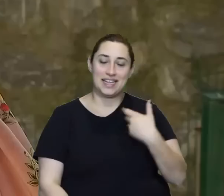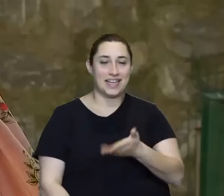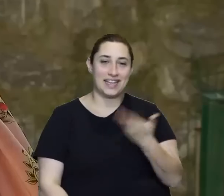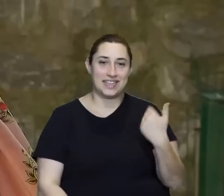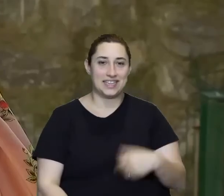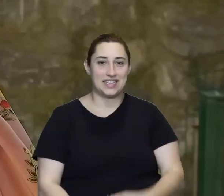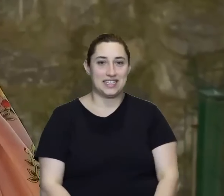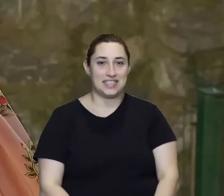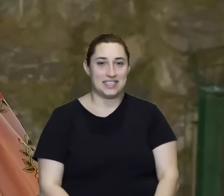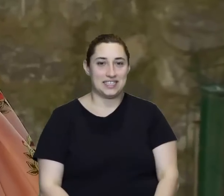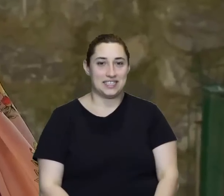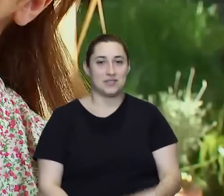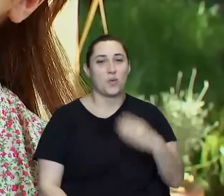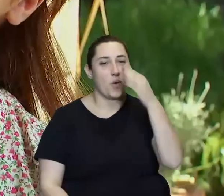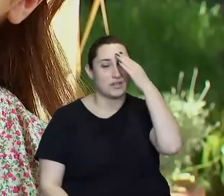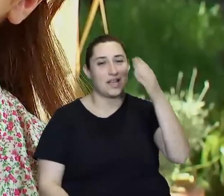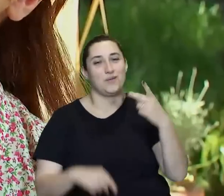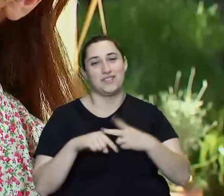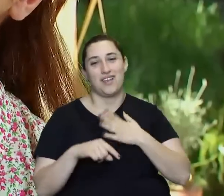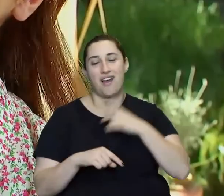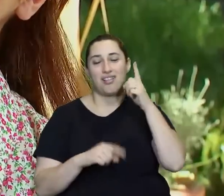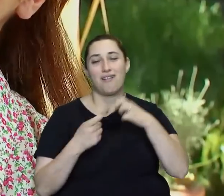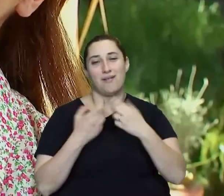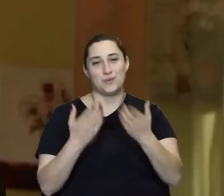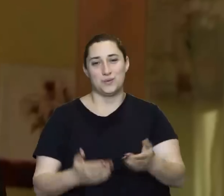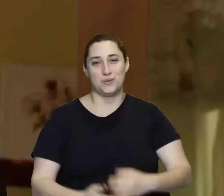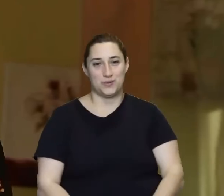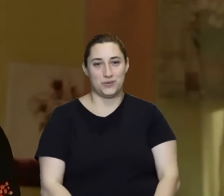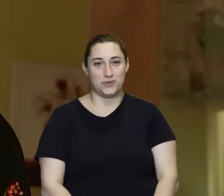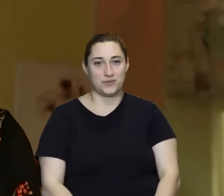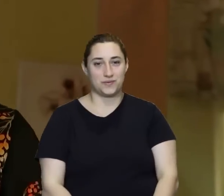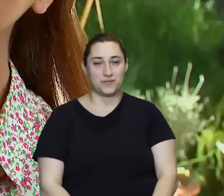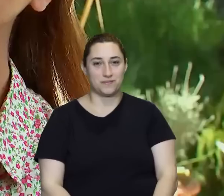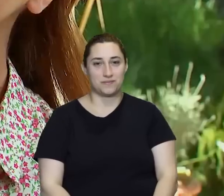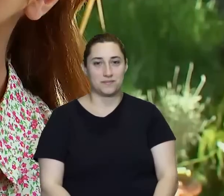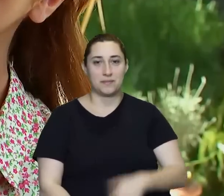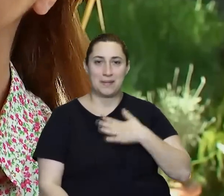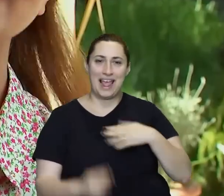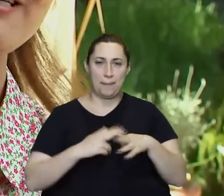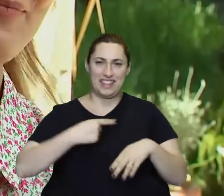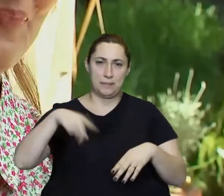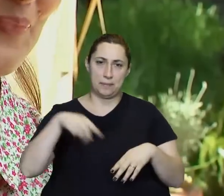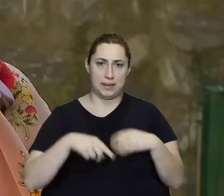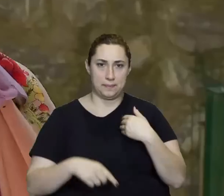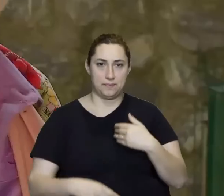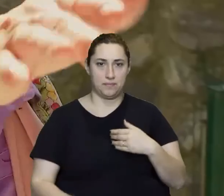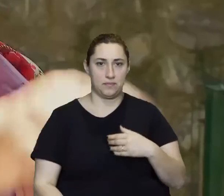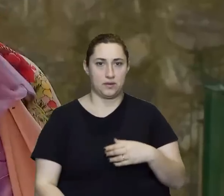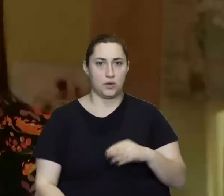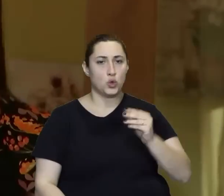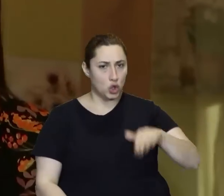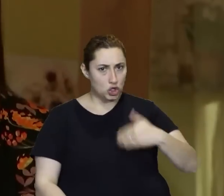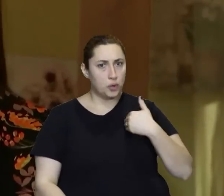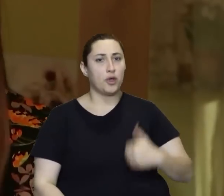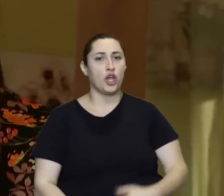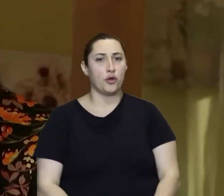hadi. Çok sağ ol Zehracığım. Allah senden razı olsun. Fikriye suratsız. Ben hemen gider gelirim. Çocuk muyum